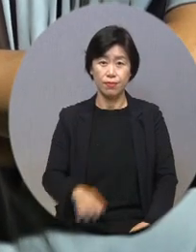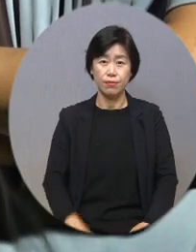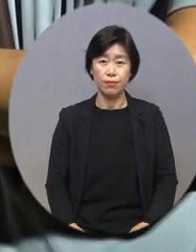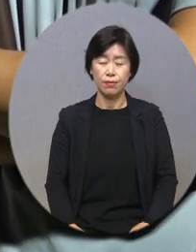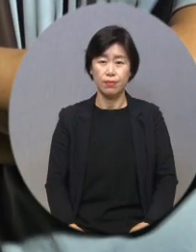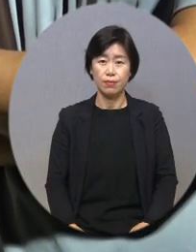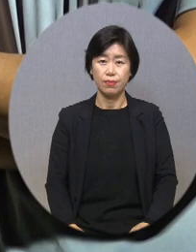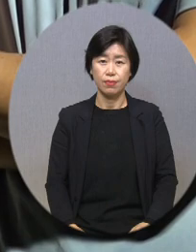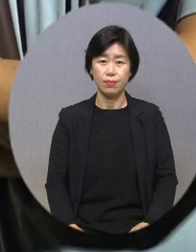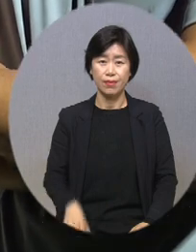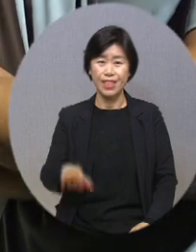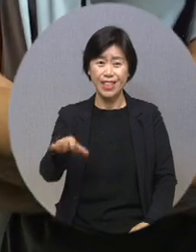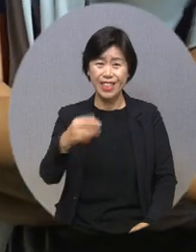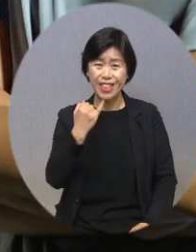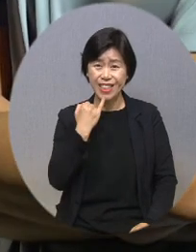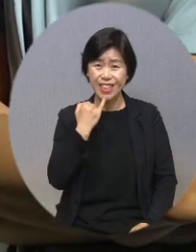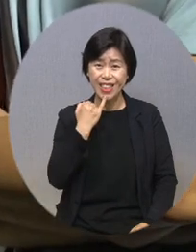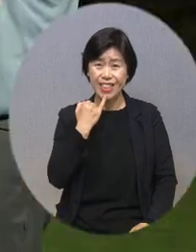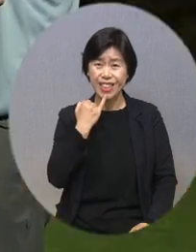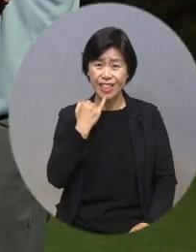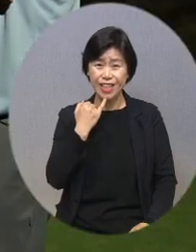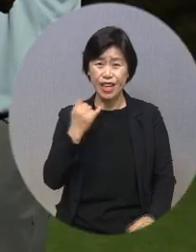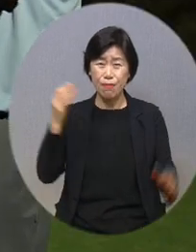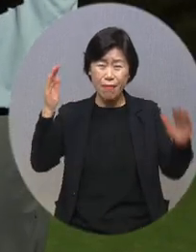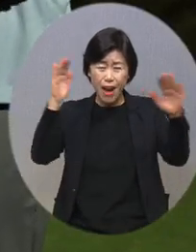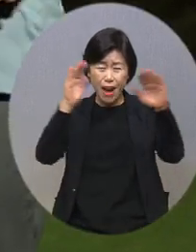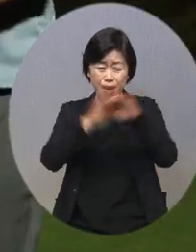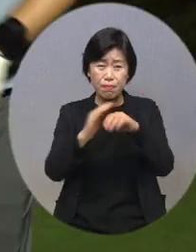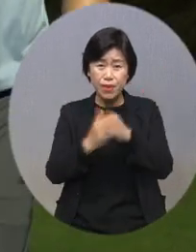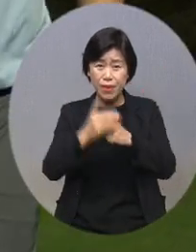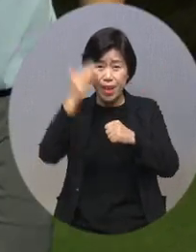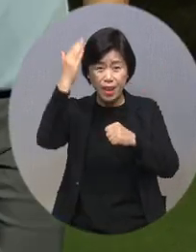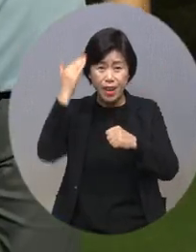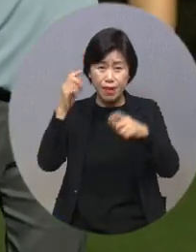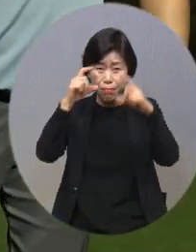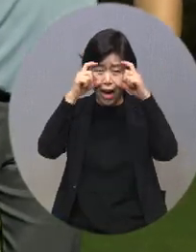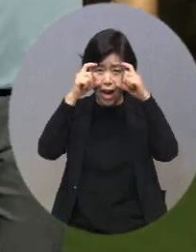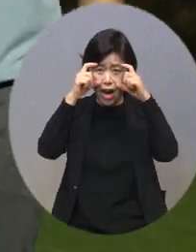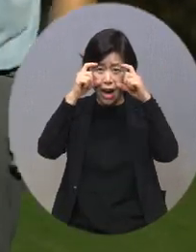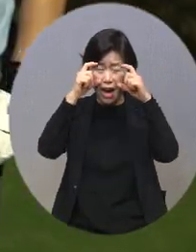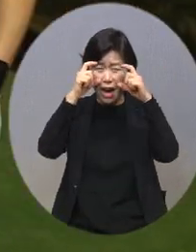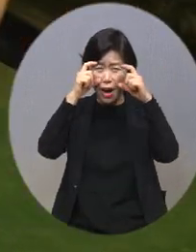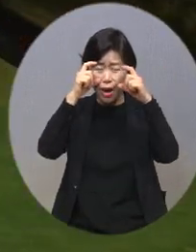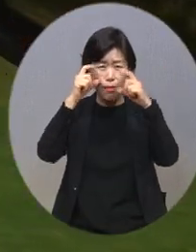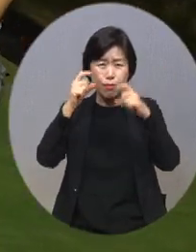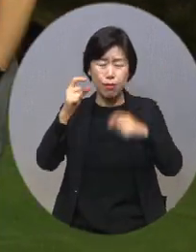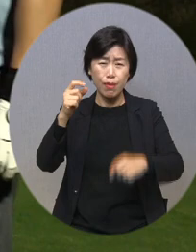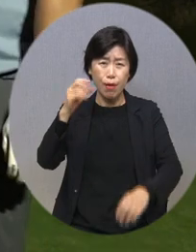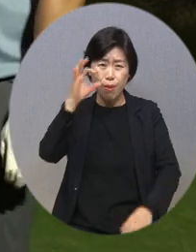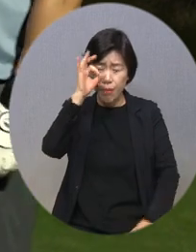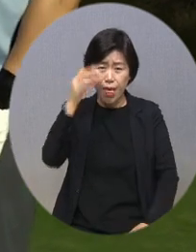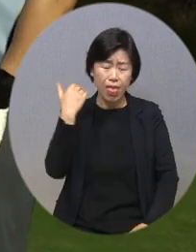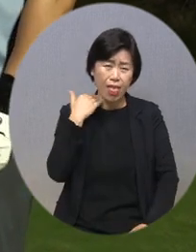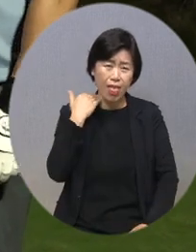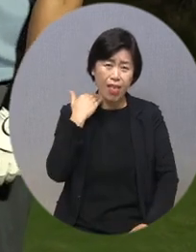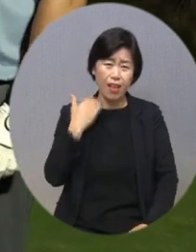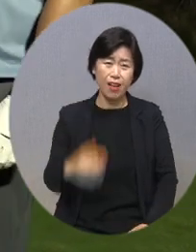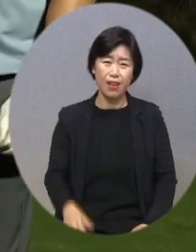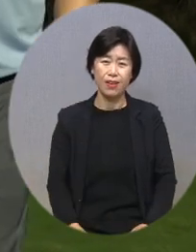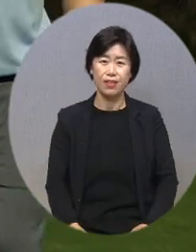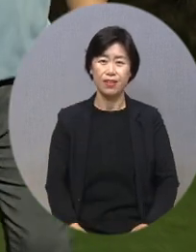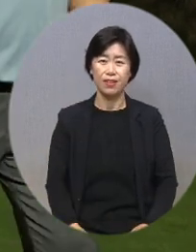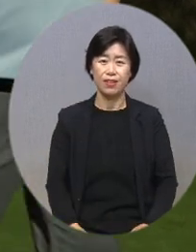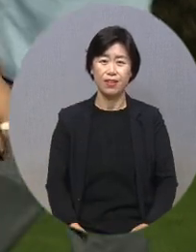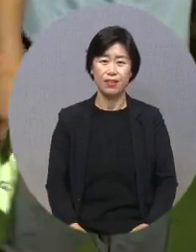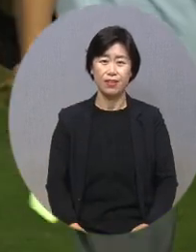아, 두 분. 언니 괜찮아? 진짜 안 보이나? 안 보여? 보이나? 안 보여? 나 원래 안 완전 안 보여. 오. 그냥 가자.